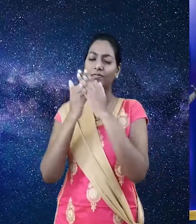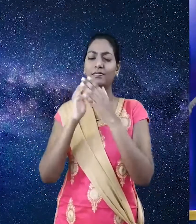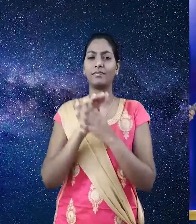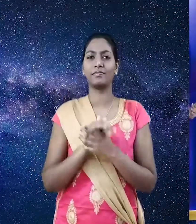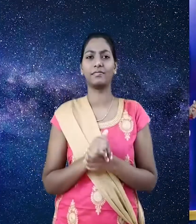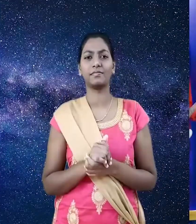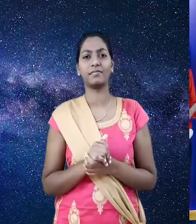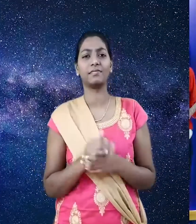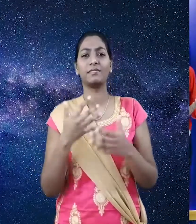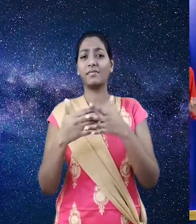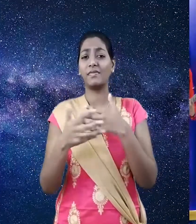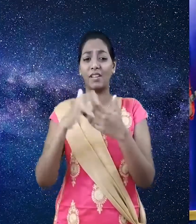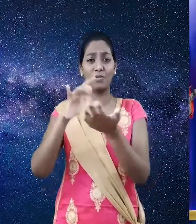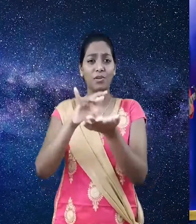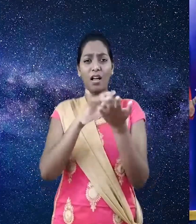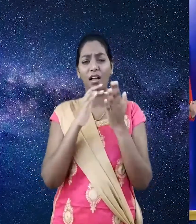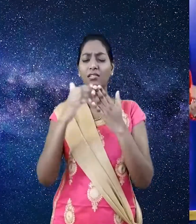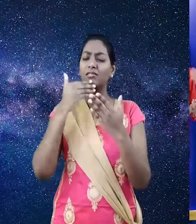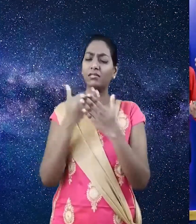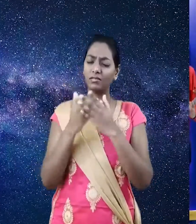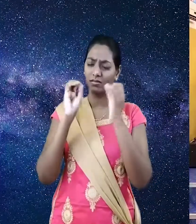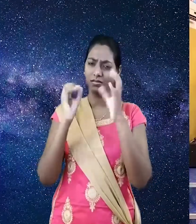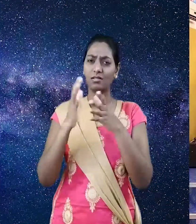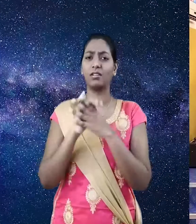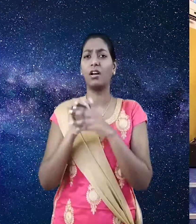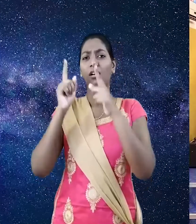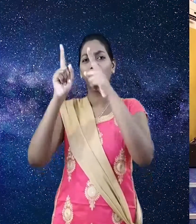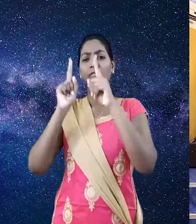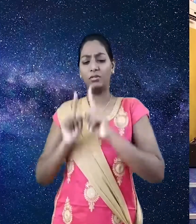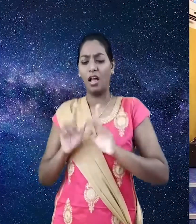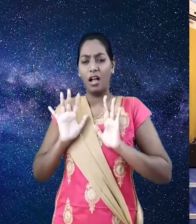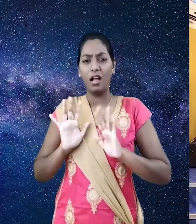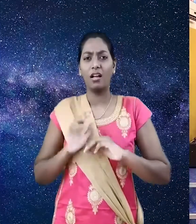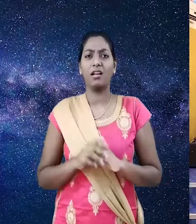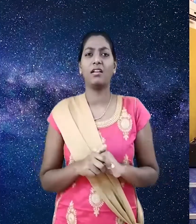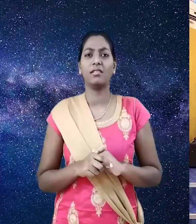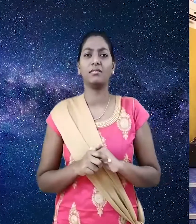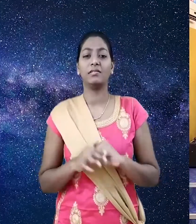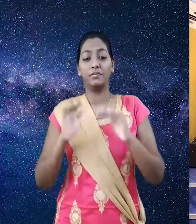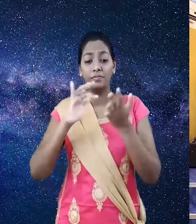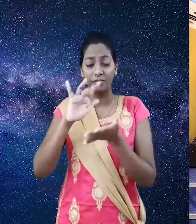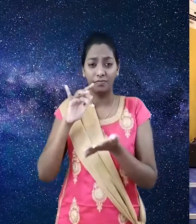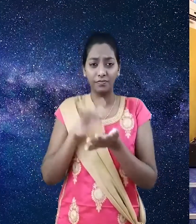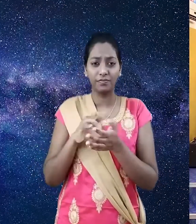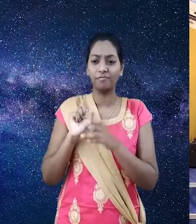है उसकी स्तुति कीजिए, तू यहाँ है, तू यहाँ है, इस जगह में